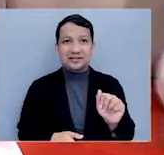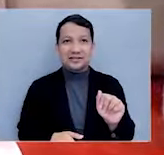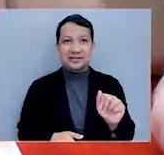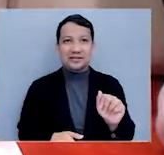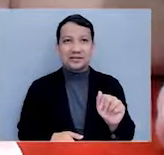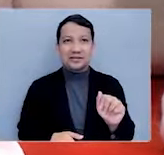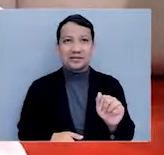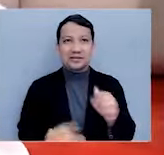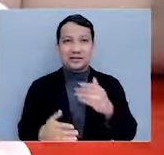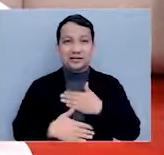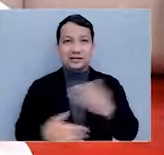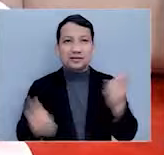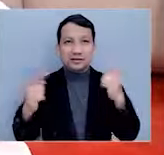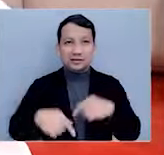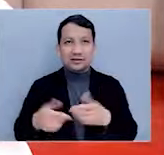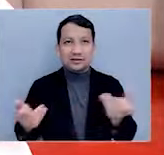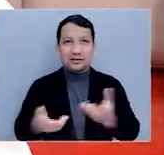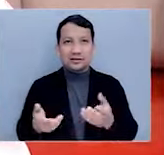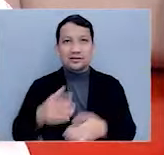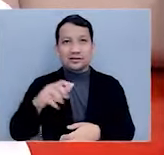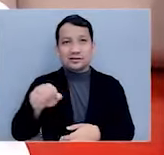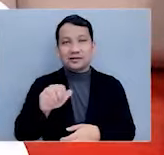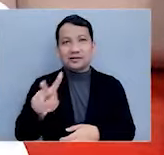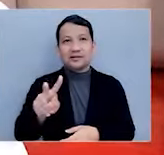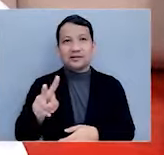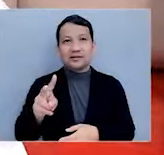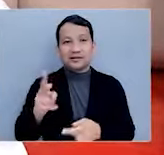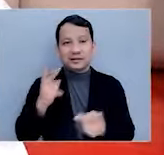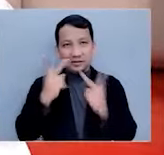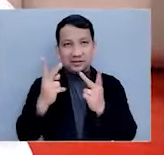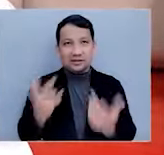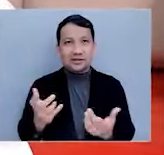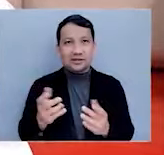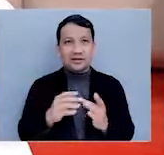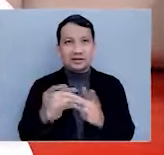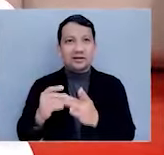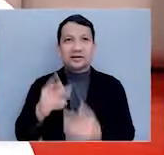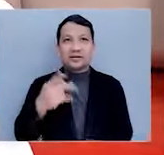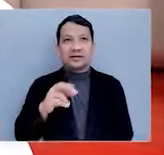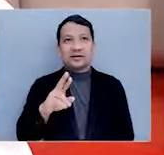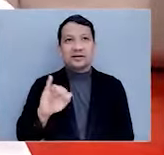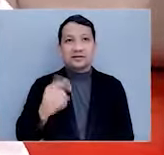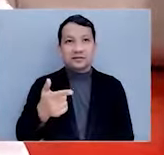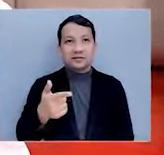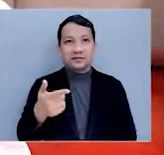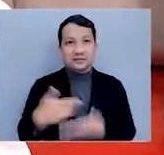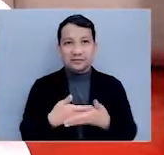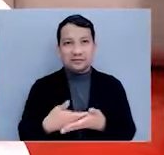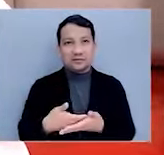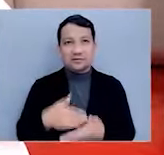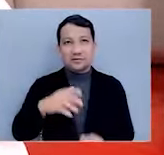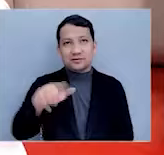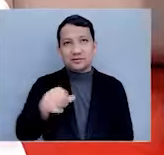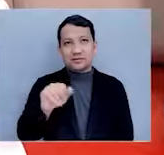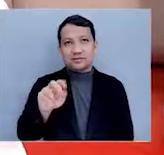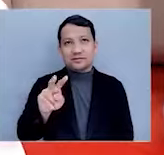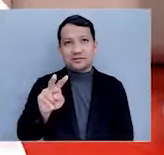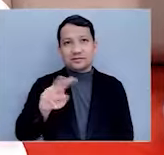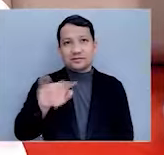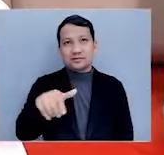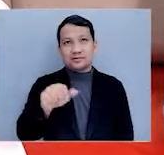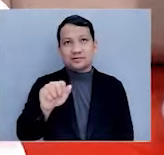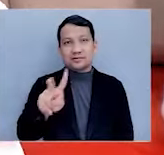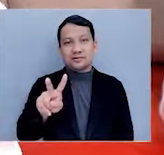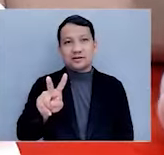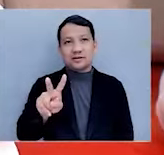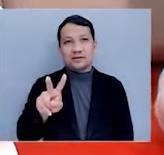Always happy to have you here. Ang ating special guest na corgi na baby na Java. 3 years old to. Birthday niya no August